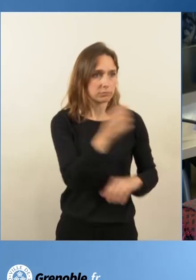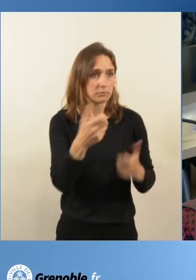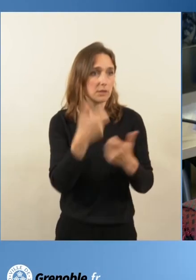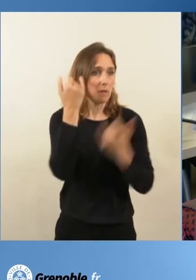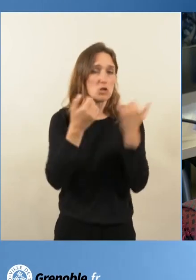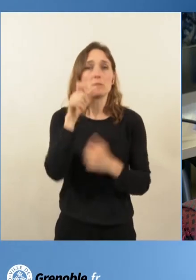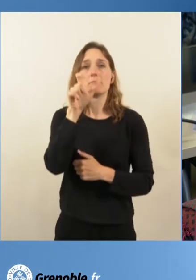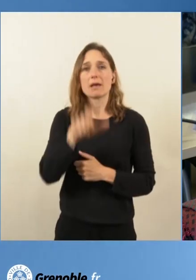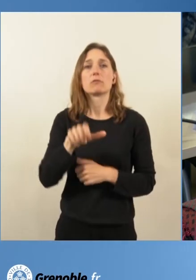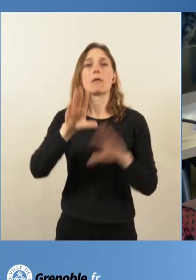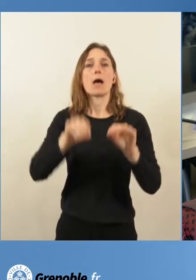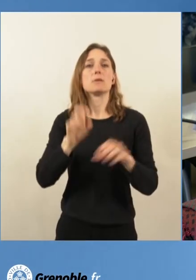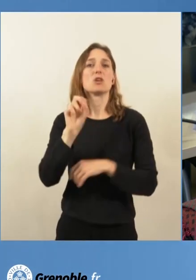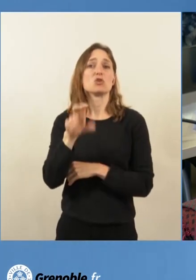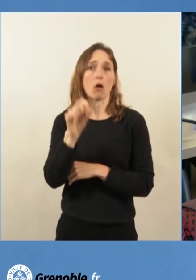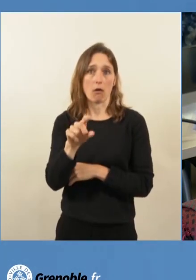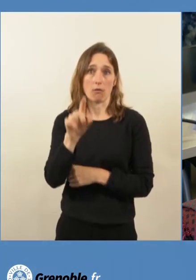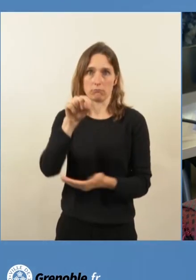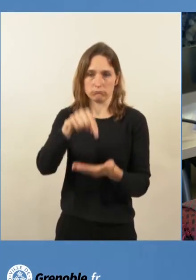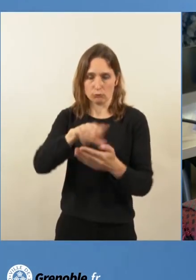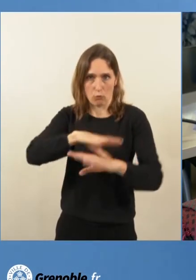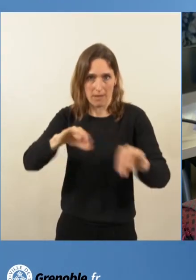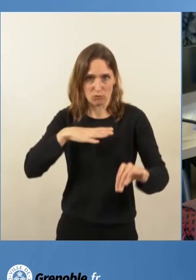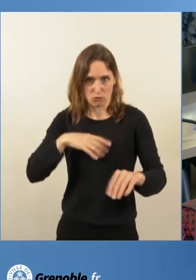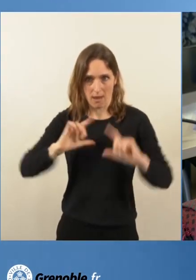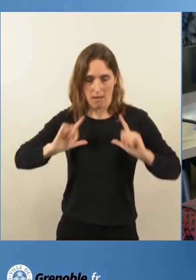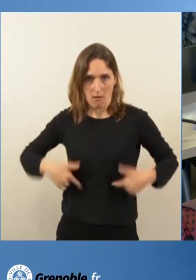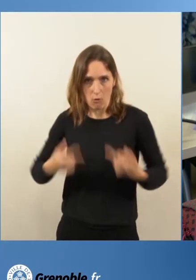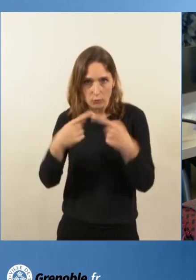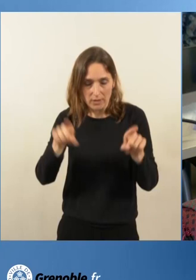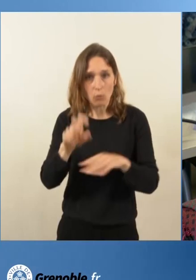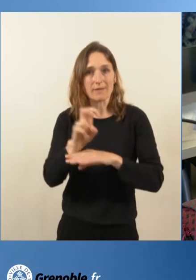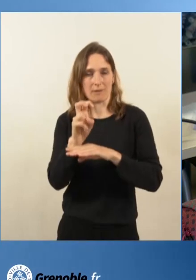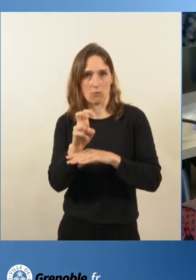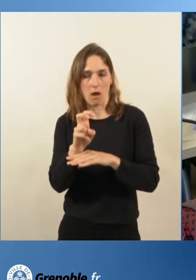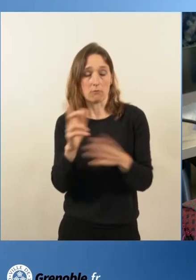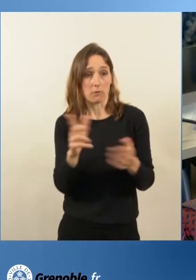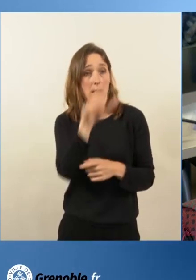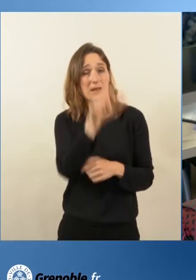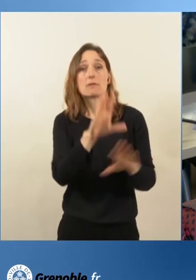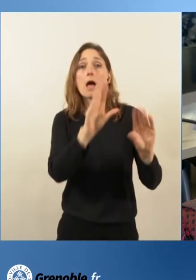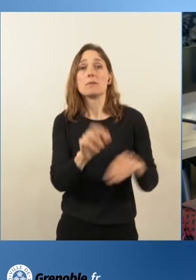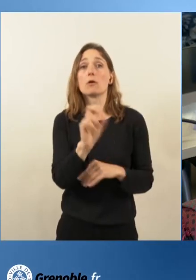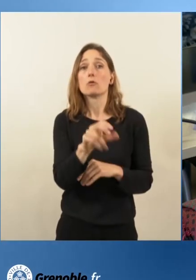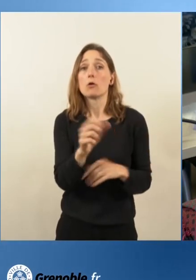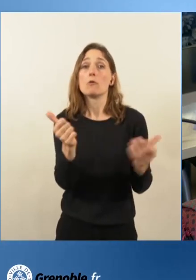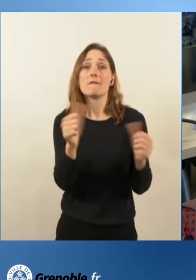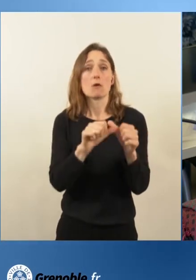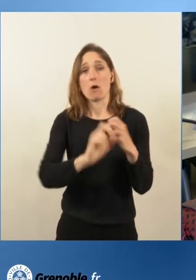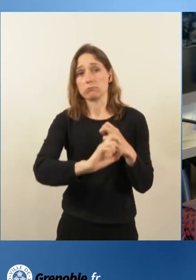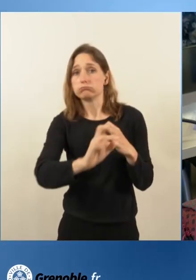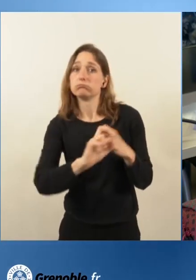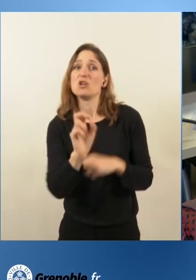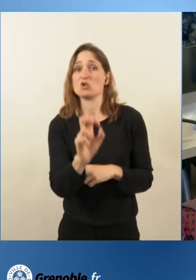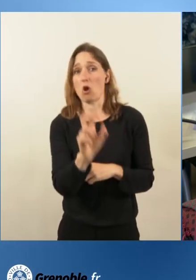je rappelle qu'à Échirolles il y a un conservatoire en fait à priori cet échiroloir a priori il va aller au Conservatoire de